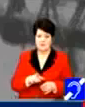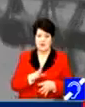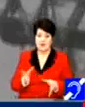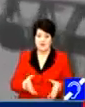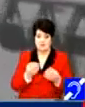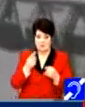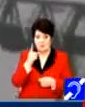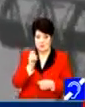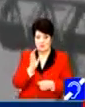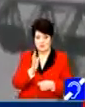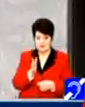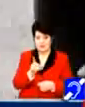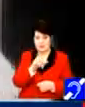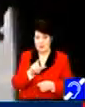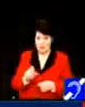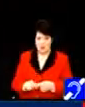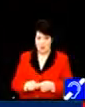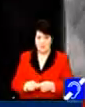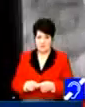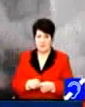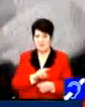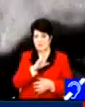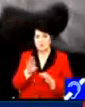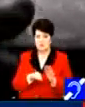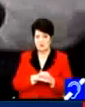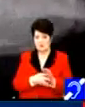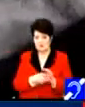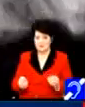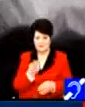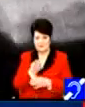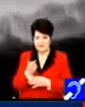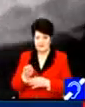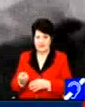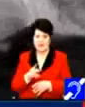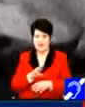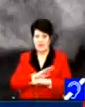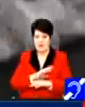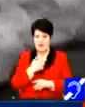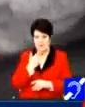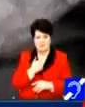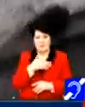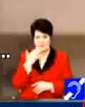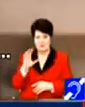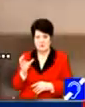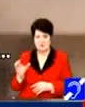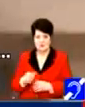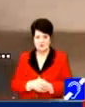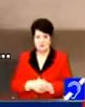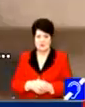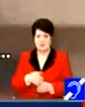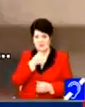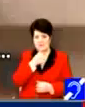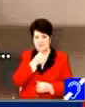atunci peste 150 de oameni, dar au scos de sub dărâmături și sute de cadavre. Am auzit niște strigăte și am început